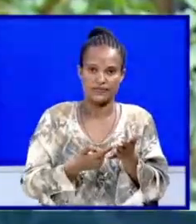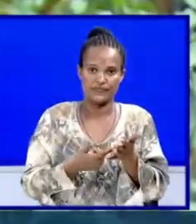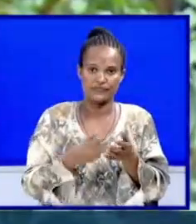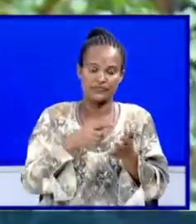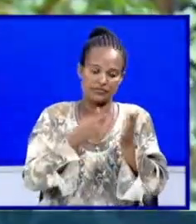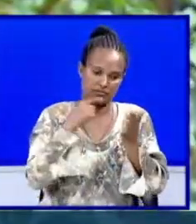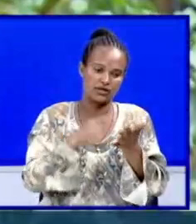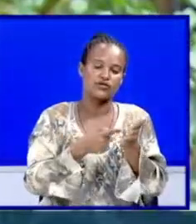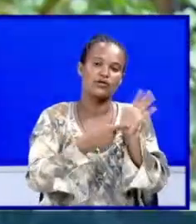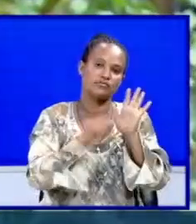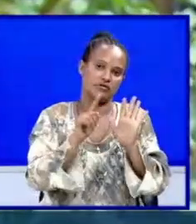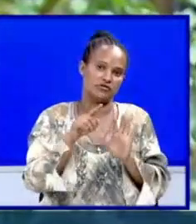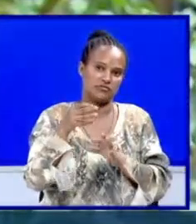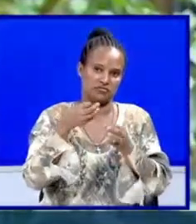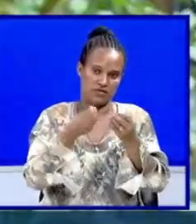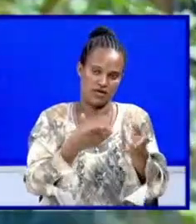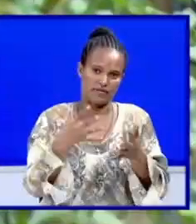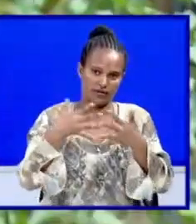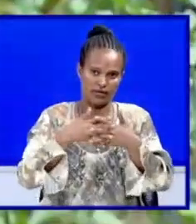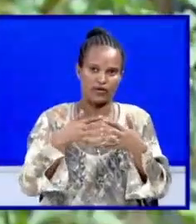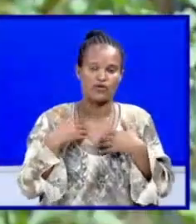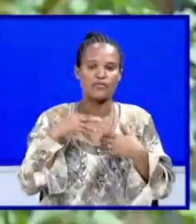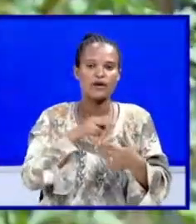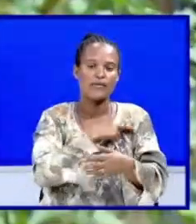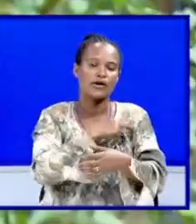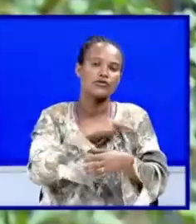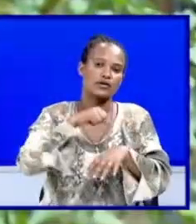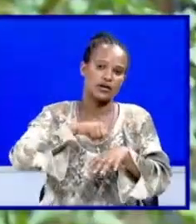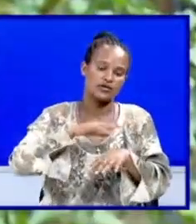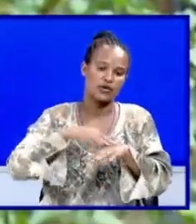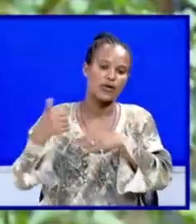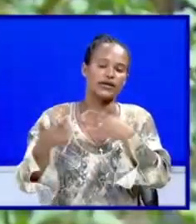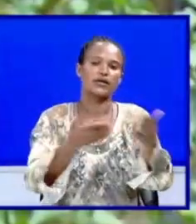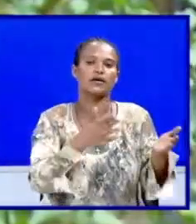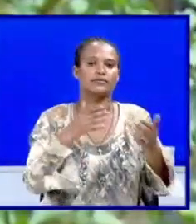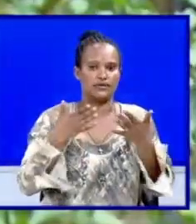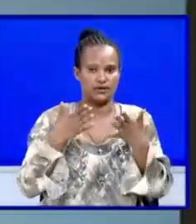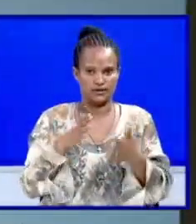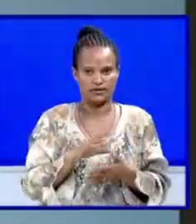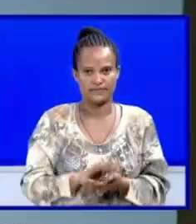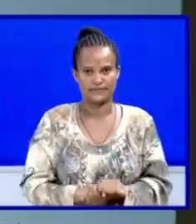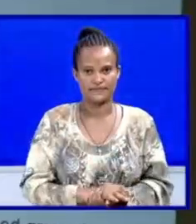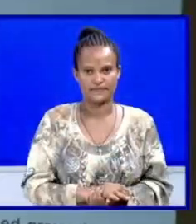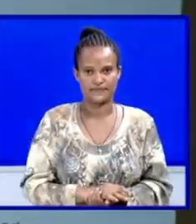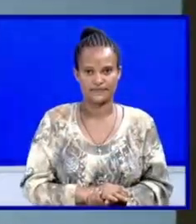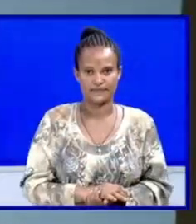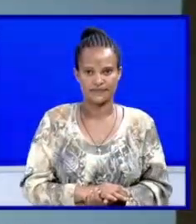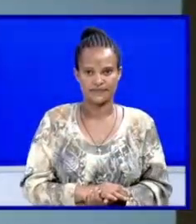ንምሃብ ክተሓወሩ ክኽእሉ ኣለዎም ኢልና ምስም ሃይማኖት ትካላት እውን ፃውዒተ ከቐርብ ይደሊ ማለት እዩ።